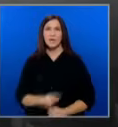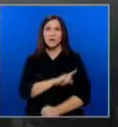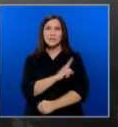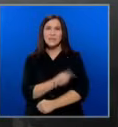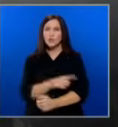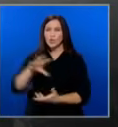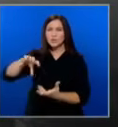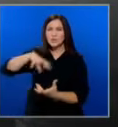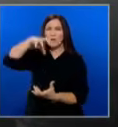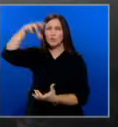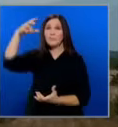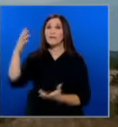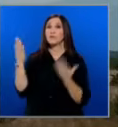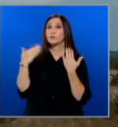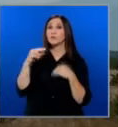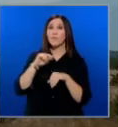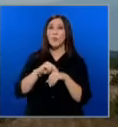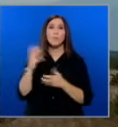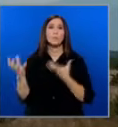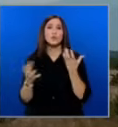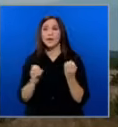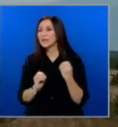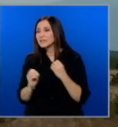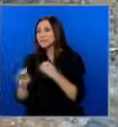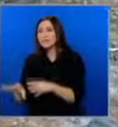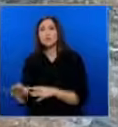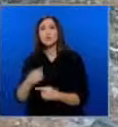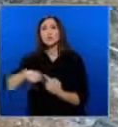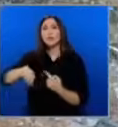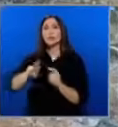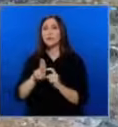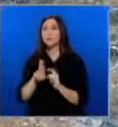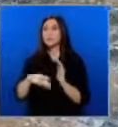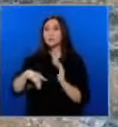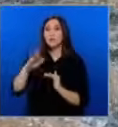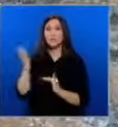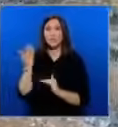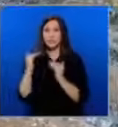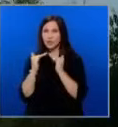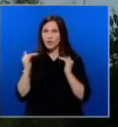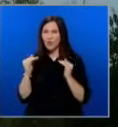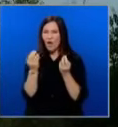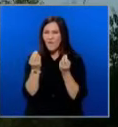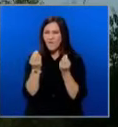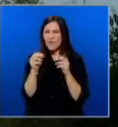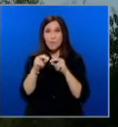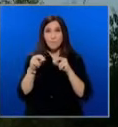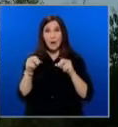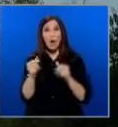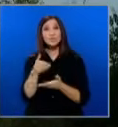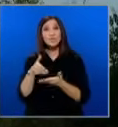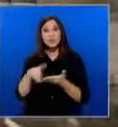Силно задимяване на въздуха в Пловдив от пожар на сметището край Цалапица. Завишено беше нивото на фините прахови